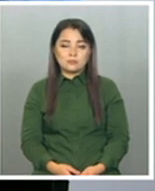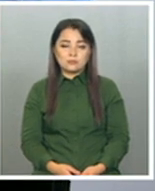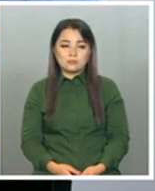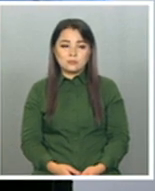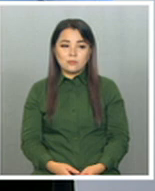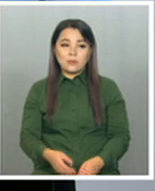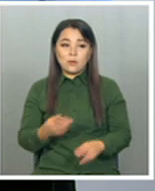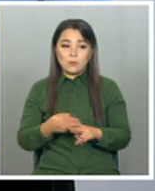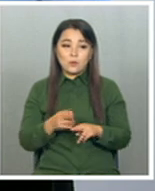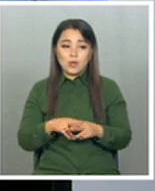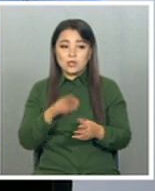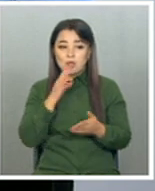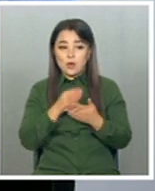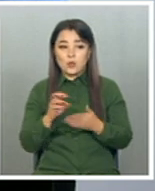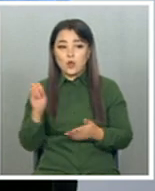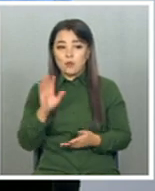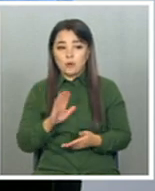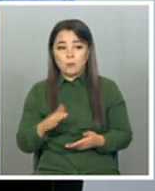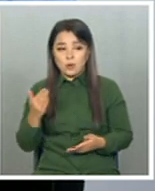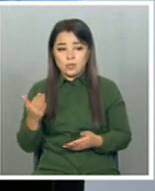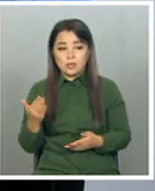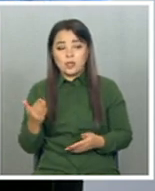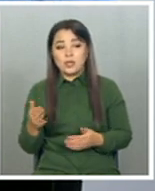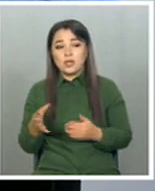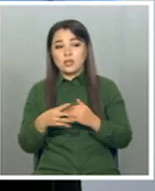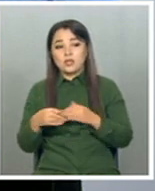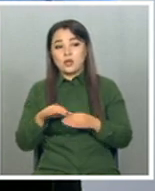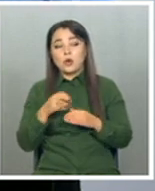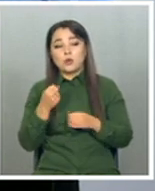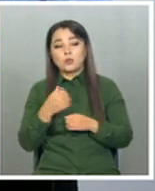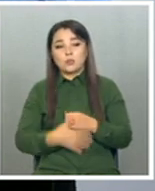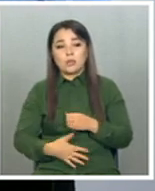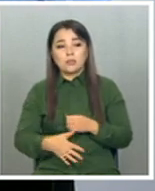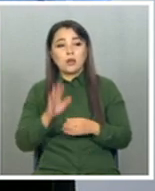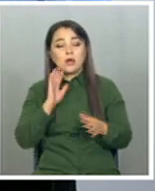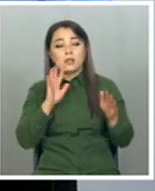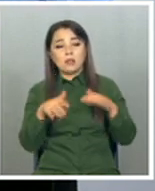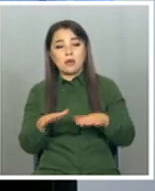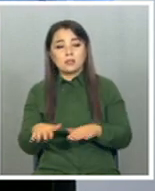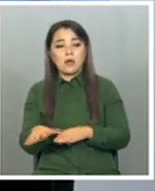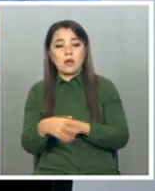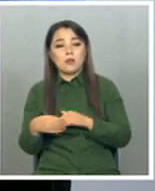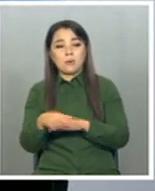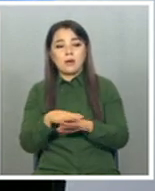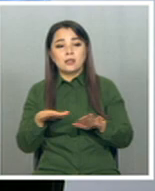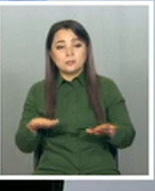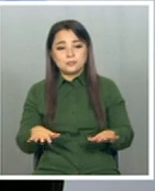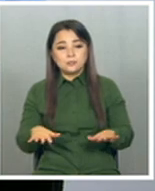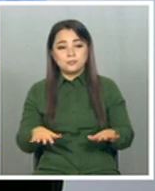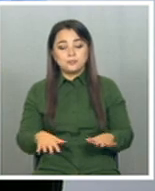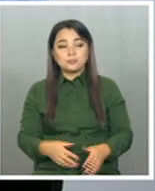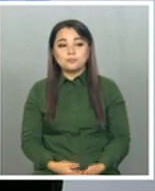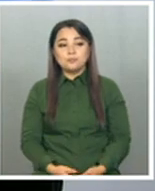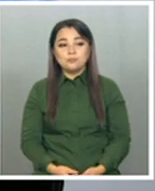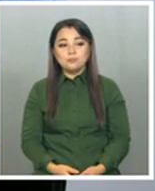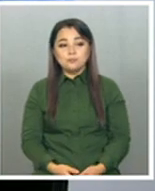Бұл сұрақтың жауабы, балар, Еуропаның жерорта теңізі аймағы.